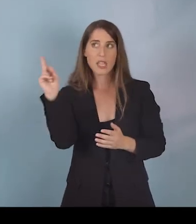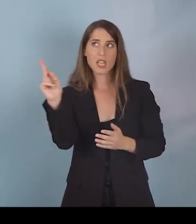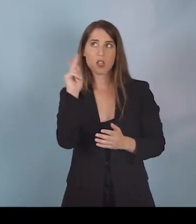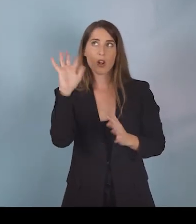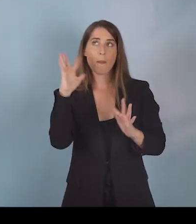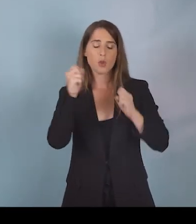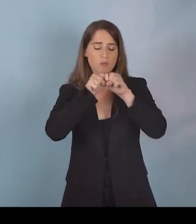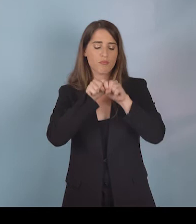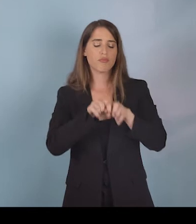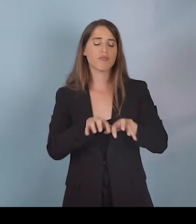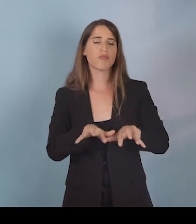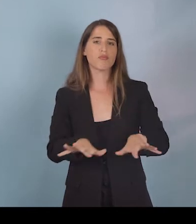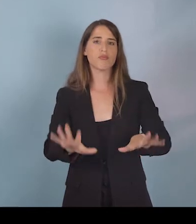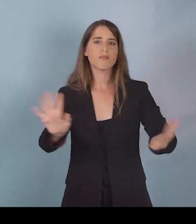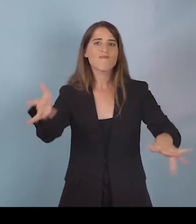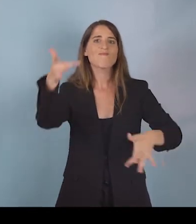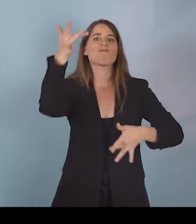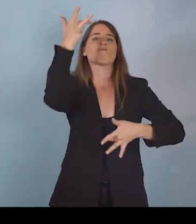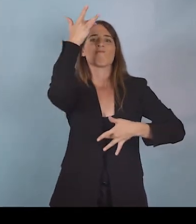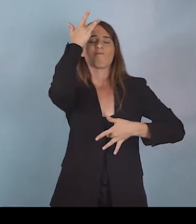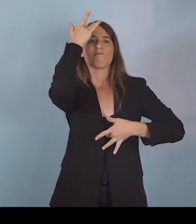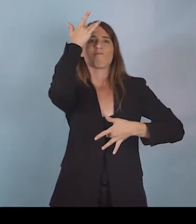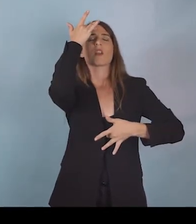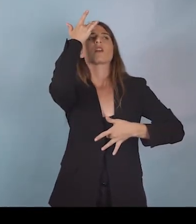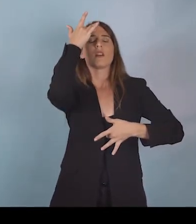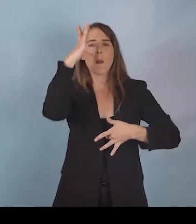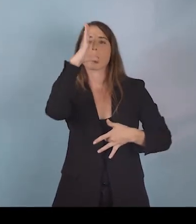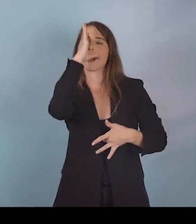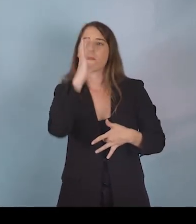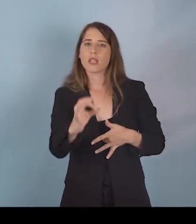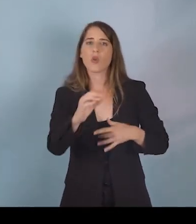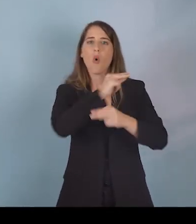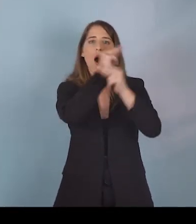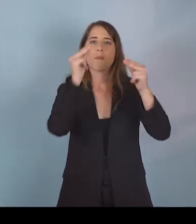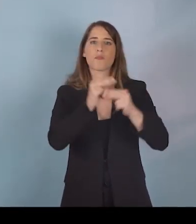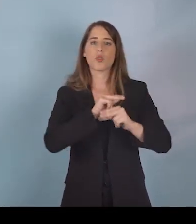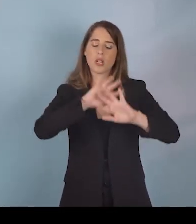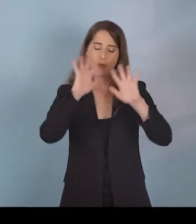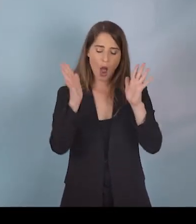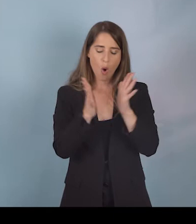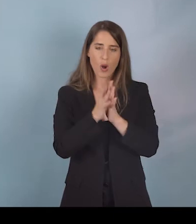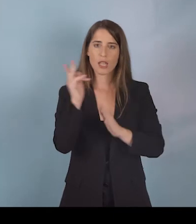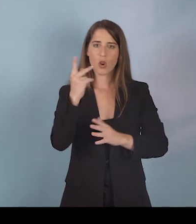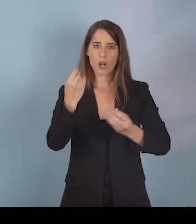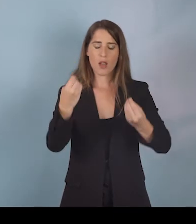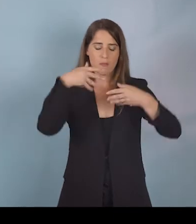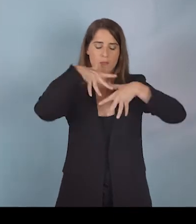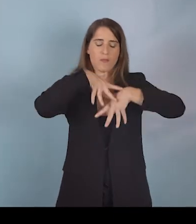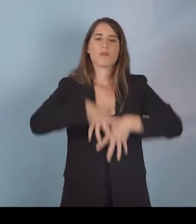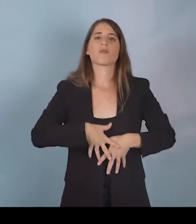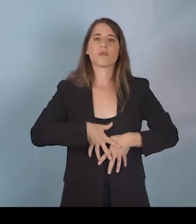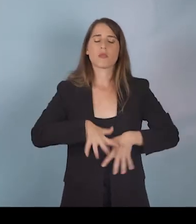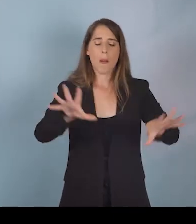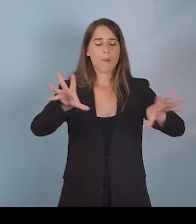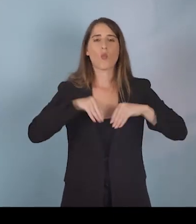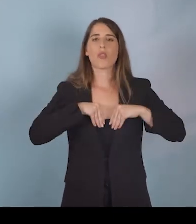Επομένως, πρέπει να δούμε πώς και σαν κοινωνία θα το περάσουμε και θα έχουμε ουσιαστικά πραγματικό αποτέλεσμα ότι όλη η κοινωνία